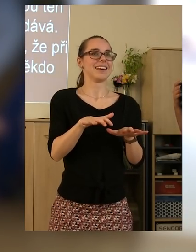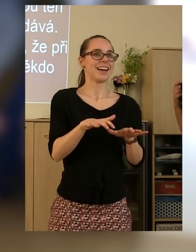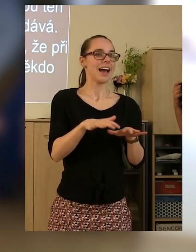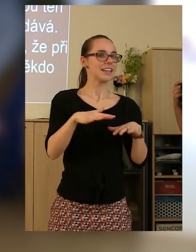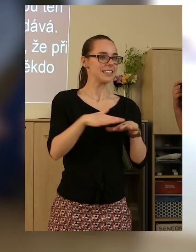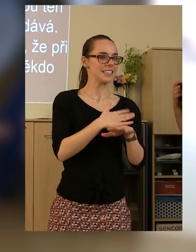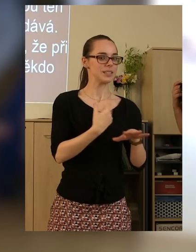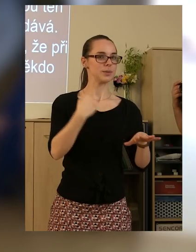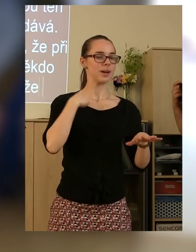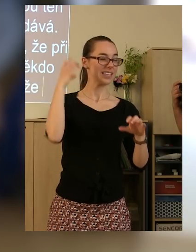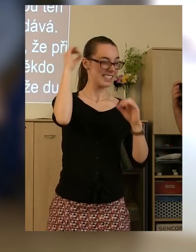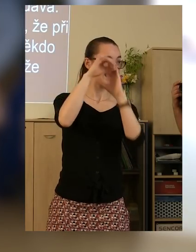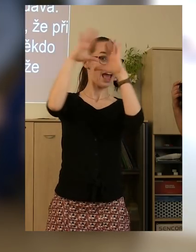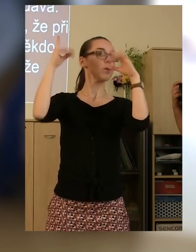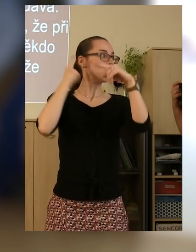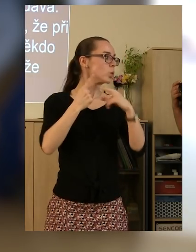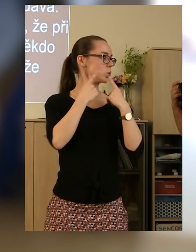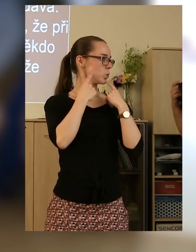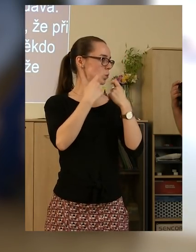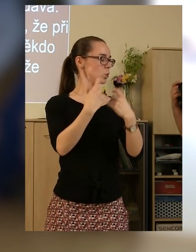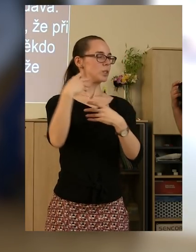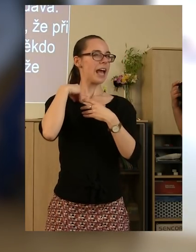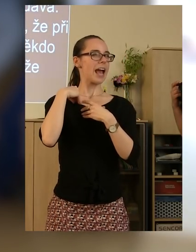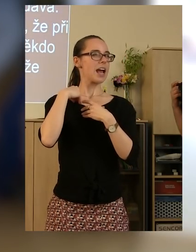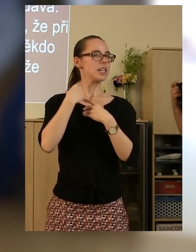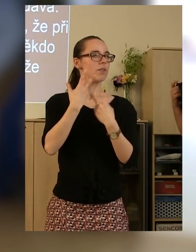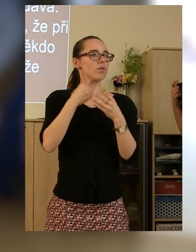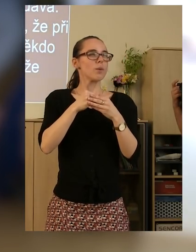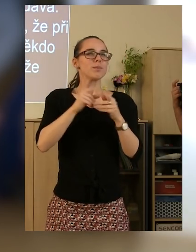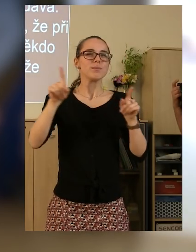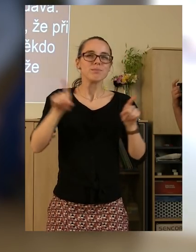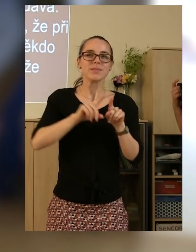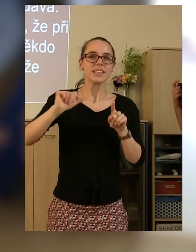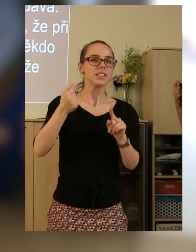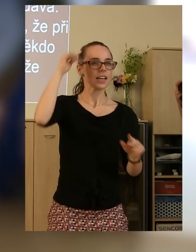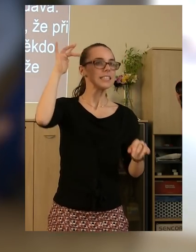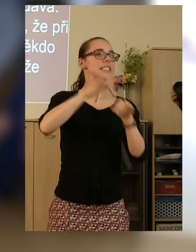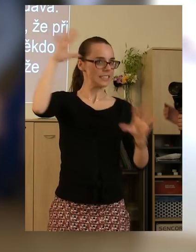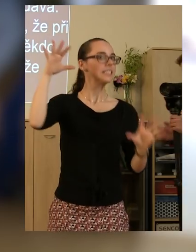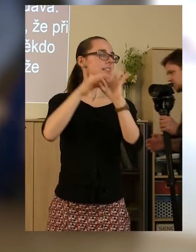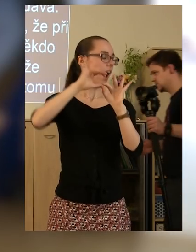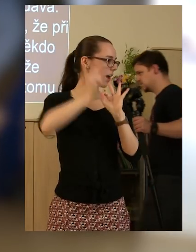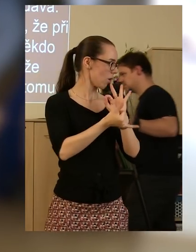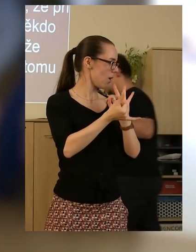duše to ještě propojí, dejme tomu s něčím